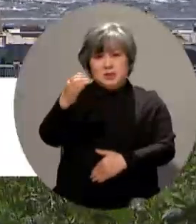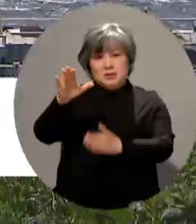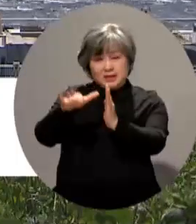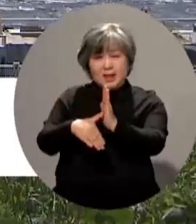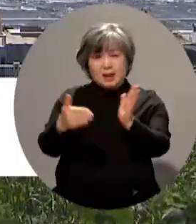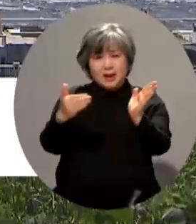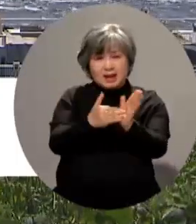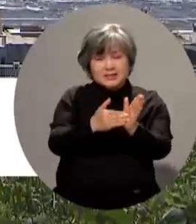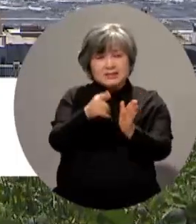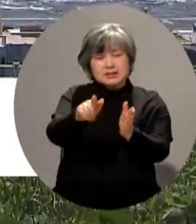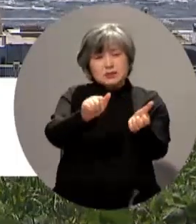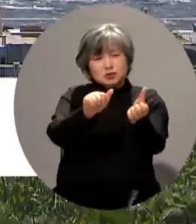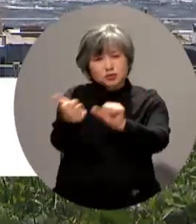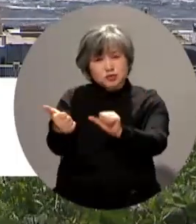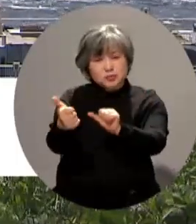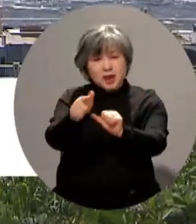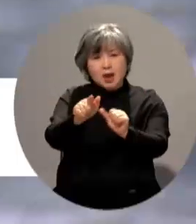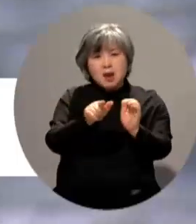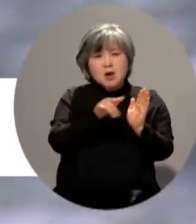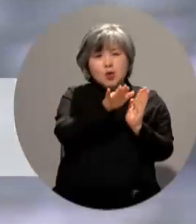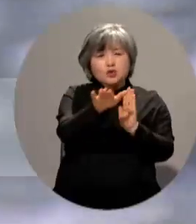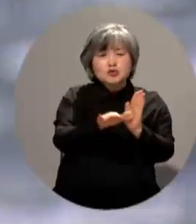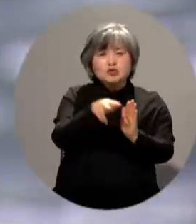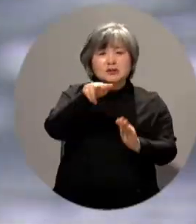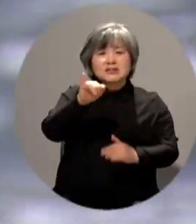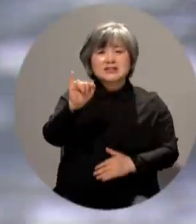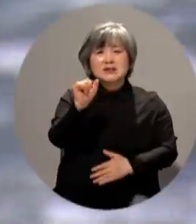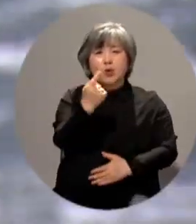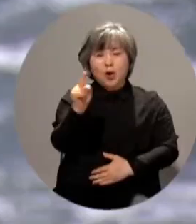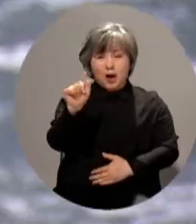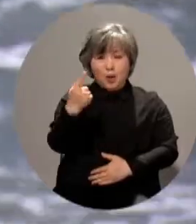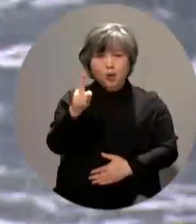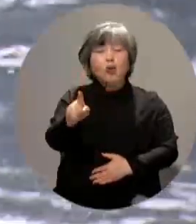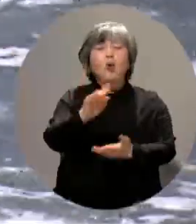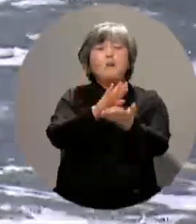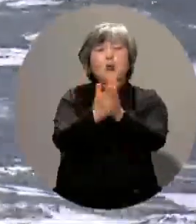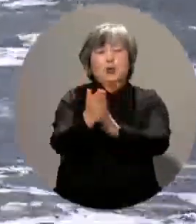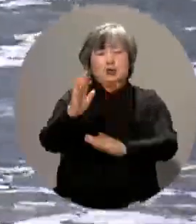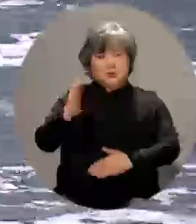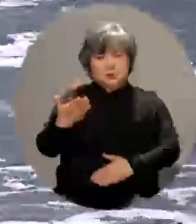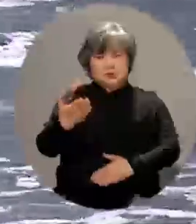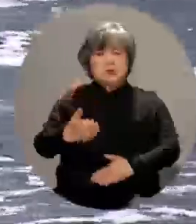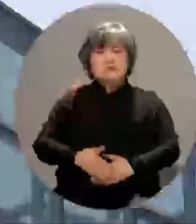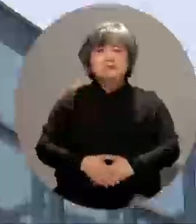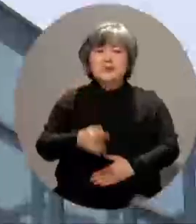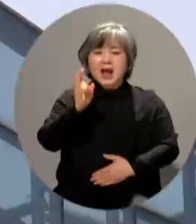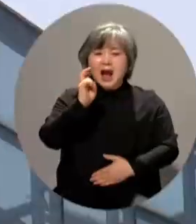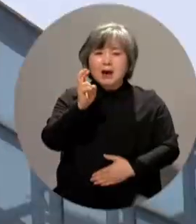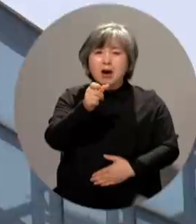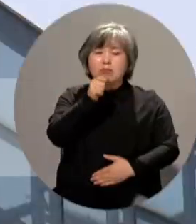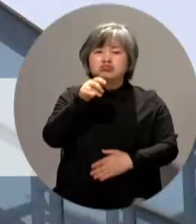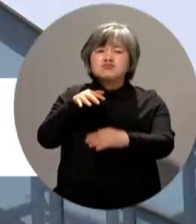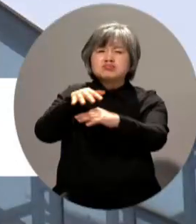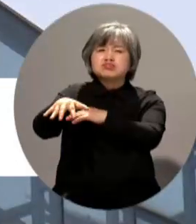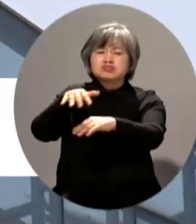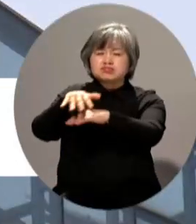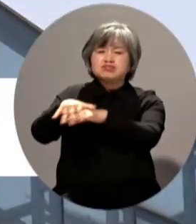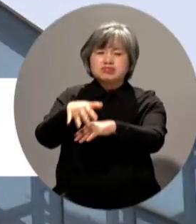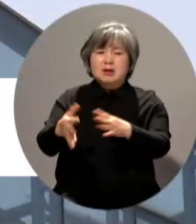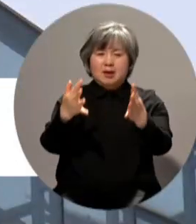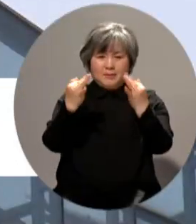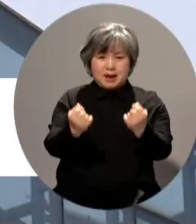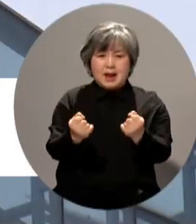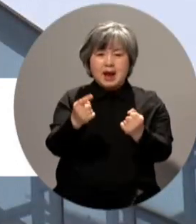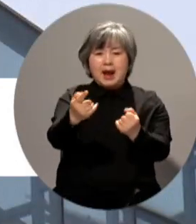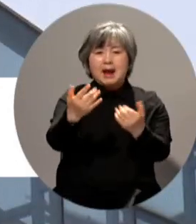죽음의 호수라 불리는 시화호도 발전소 건립을 통해 수질이 개선됐습니다. 아마 유통량은 더 확대된다고 봐야죠. 그리고 그